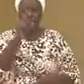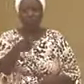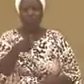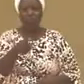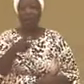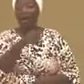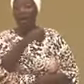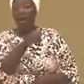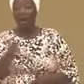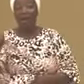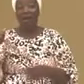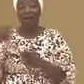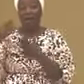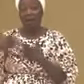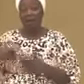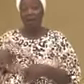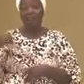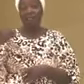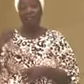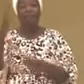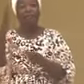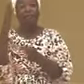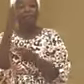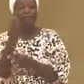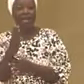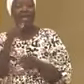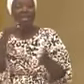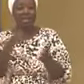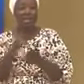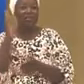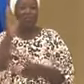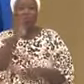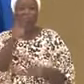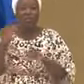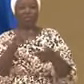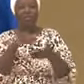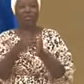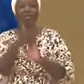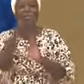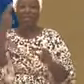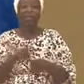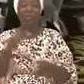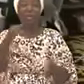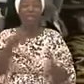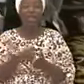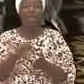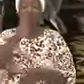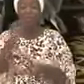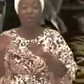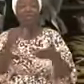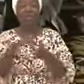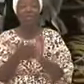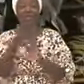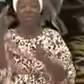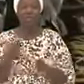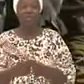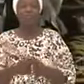de chair ça sera faire il est et ce sera fait